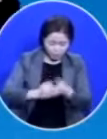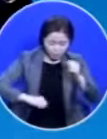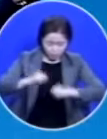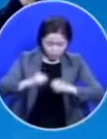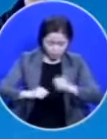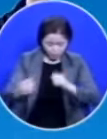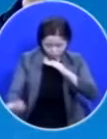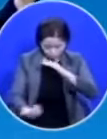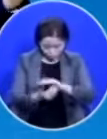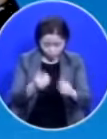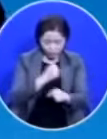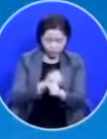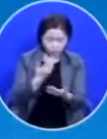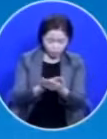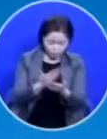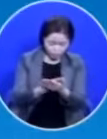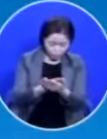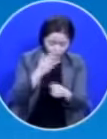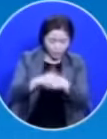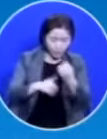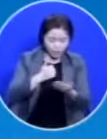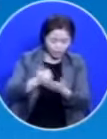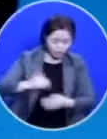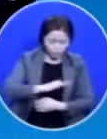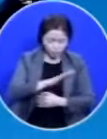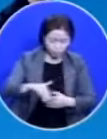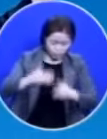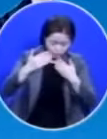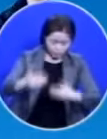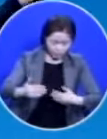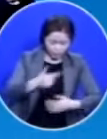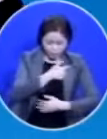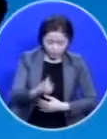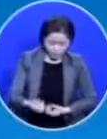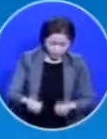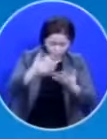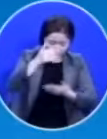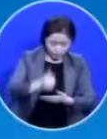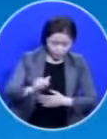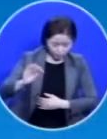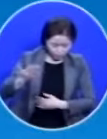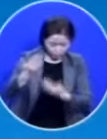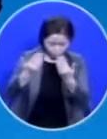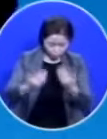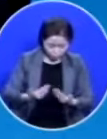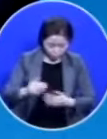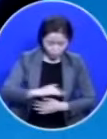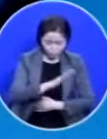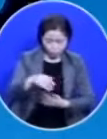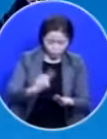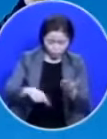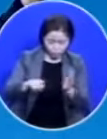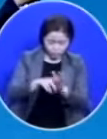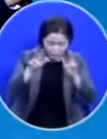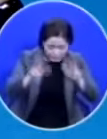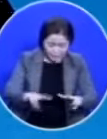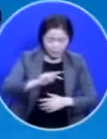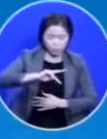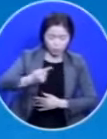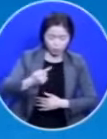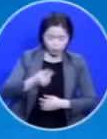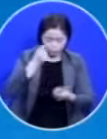이루게 하소서 하나님과 우리 사이에 대재상 장 되어 주시고 우리 위해서 지금도 눈물로